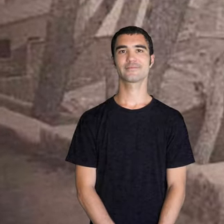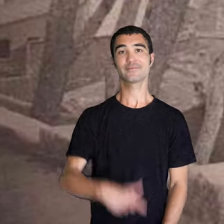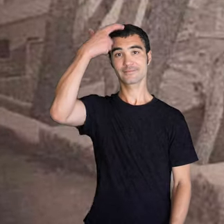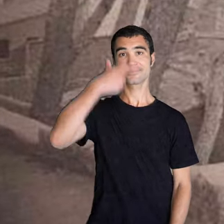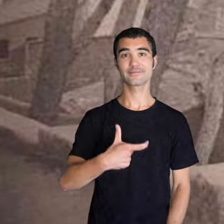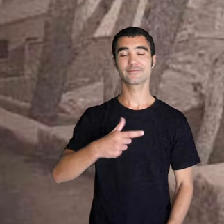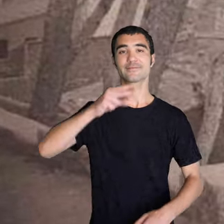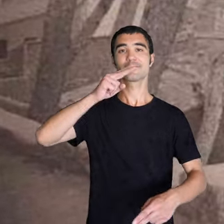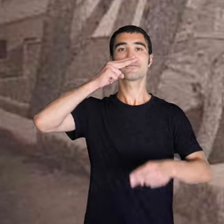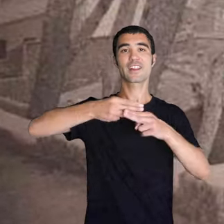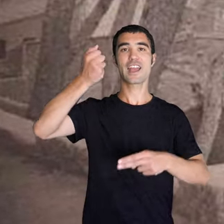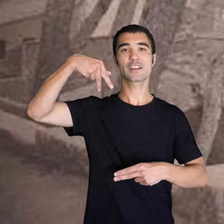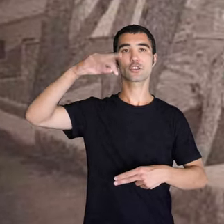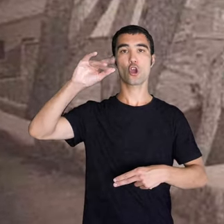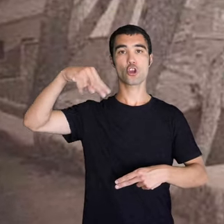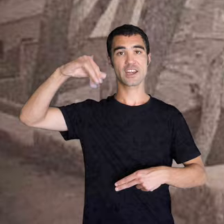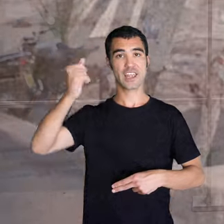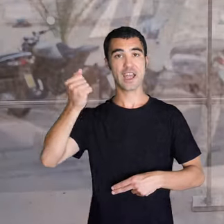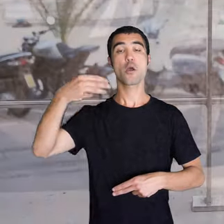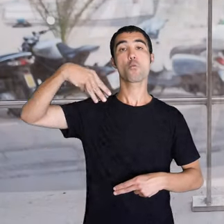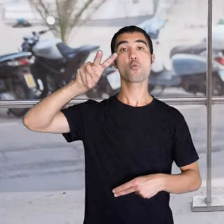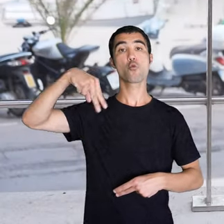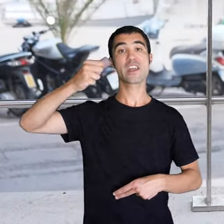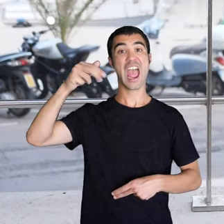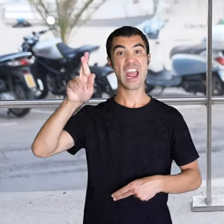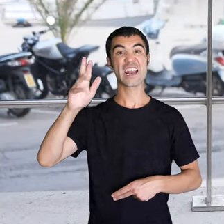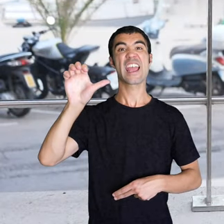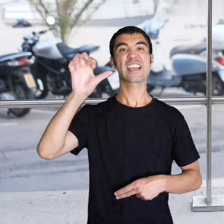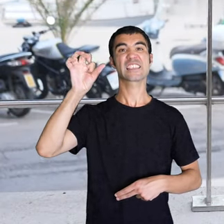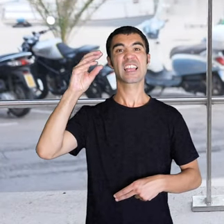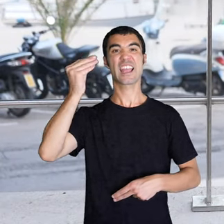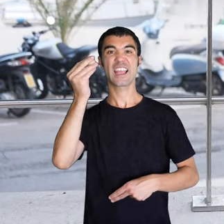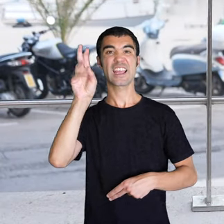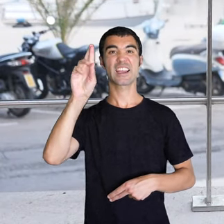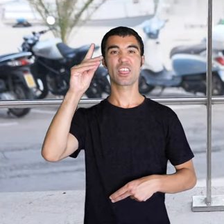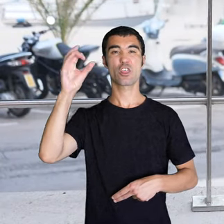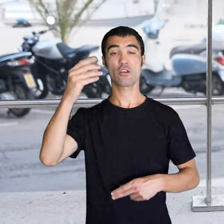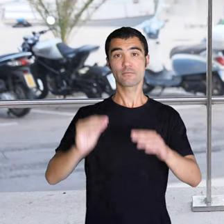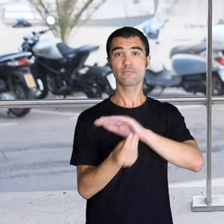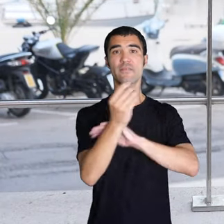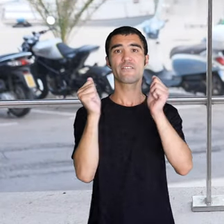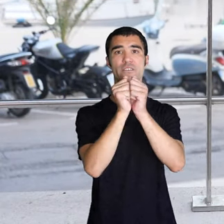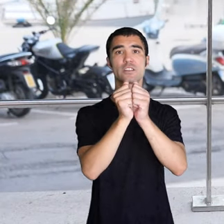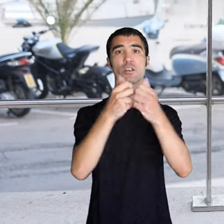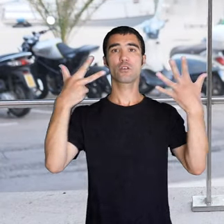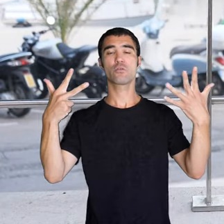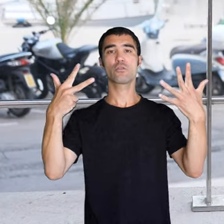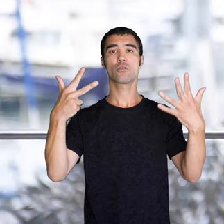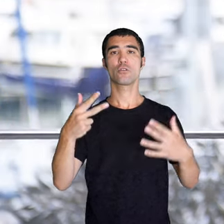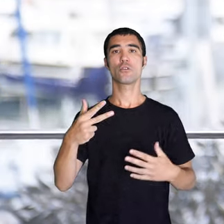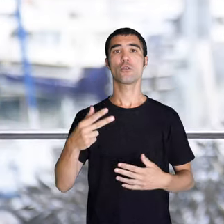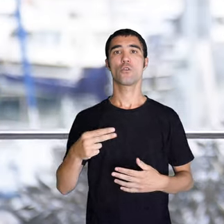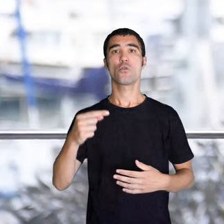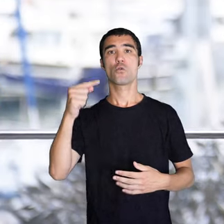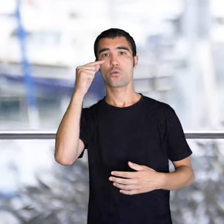La n'enco Antonia Monà Esquerdo i vaig néixer dia 28 de juny de l'any 45.